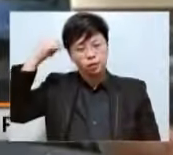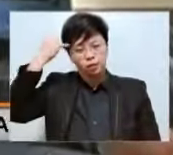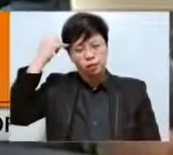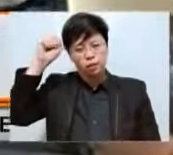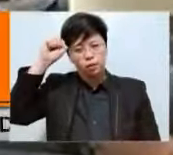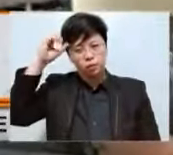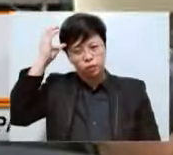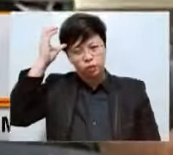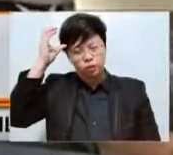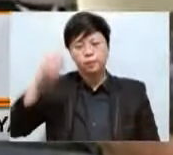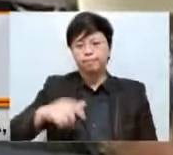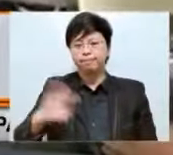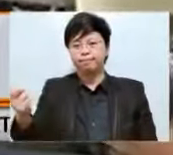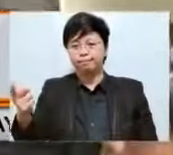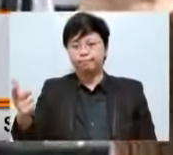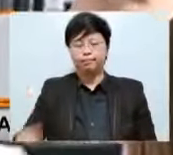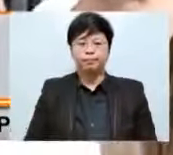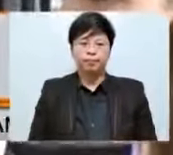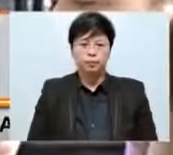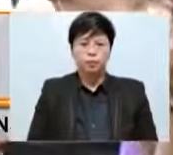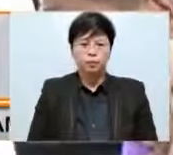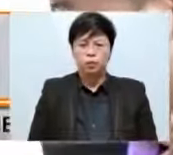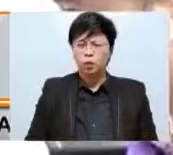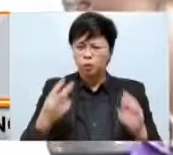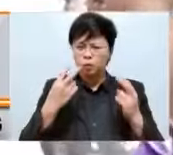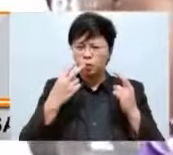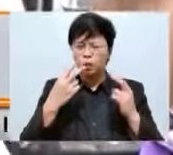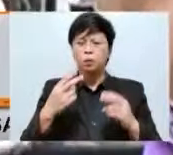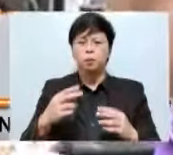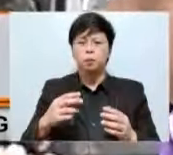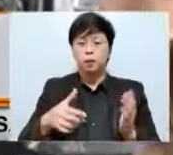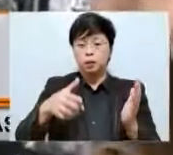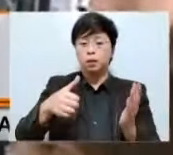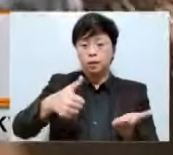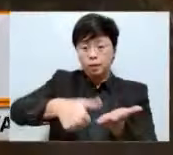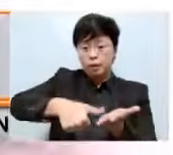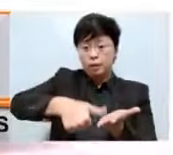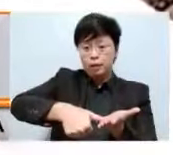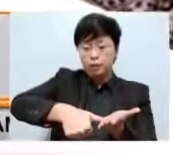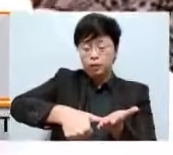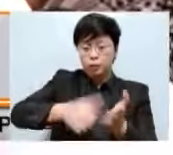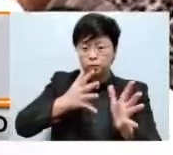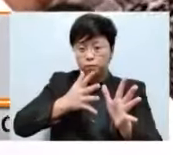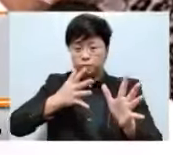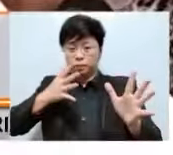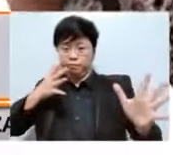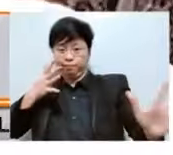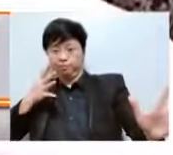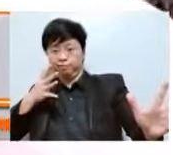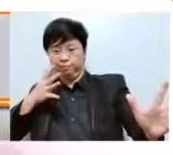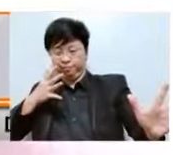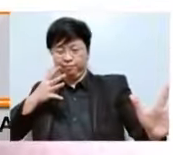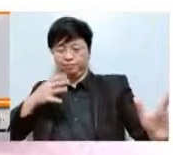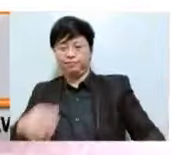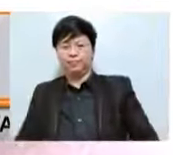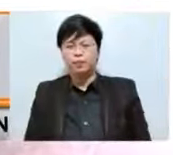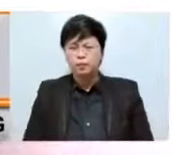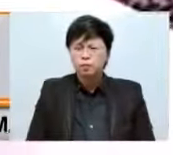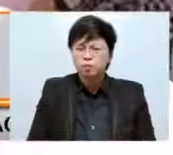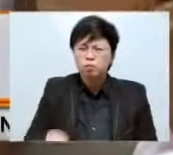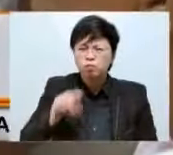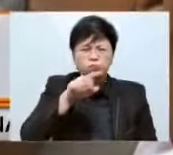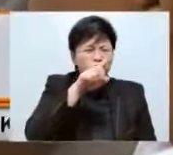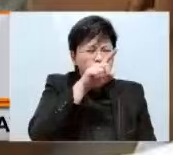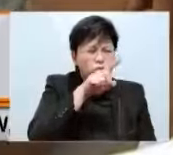Karaniwang tagpo tuwing eleksyon ang mahabang pila ng mga botante sa labas ng presinto. Kanya-kanya silang hanap ng pangalan sa voters